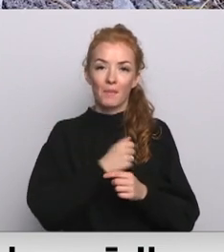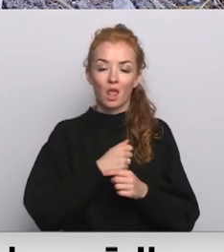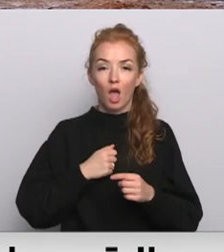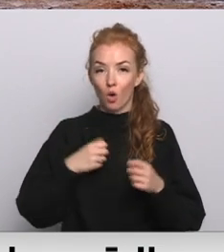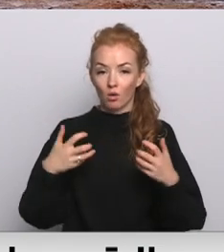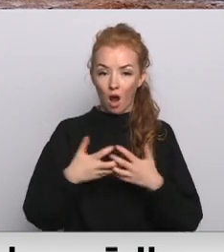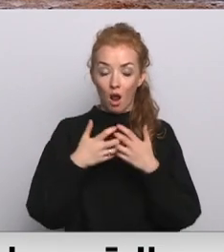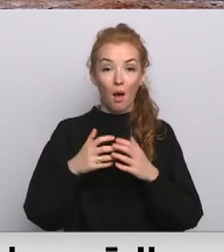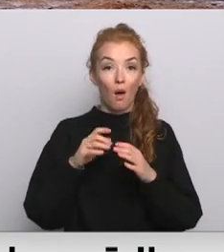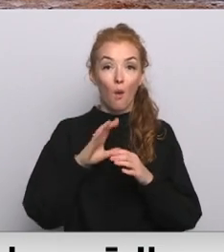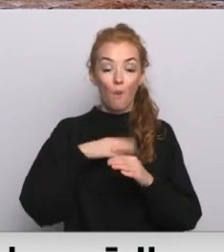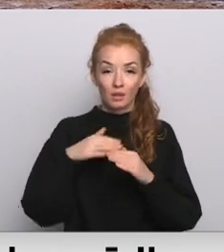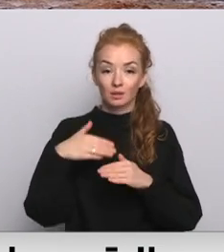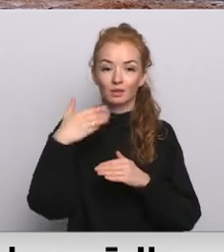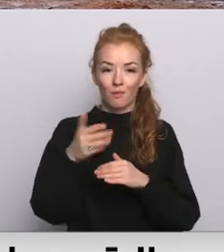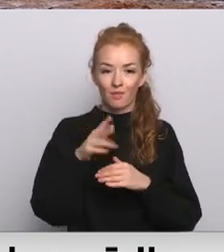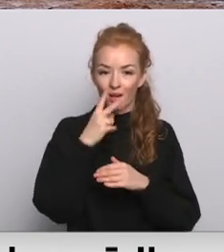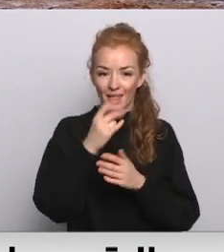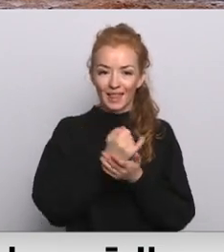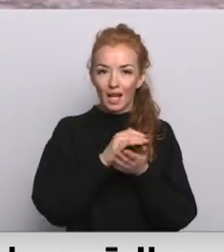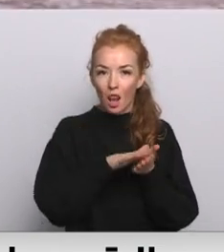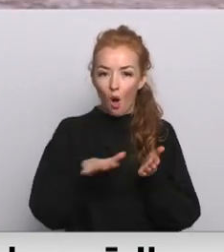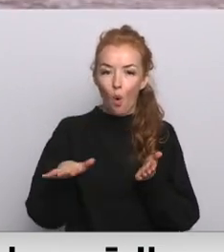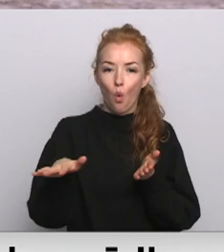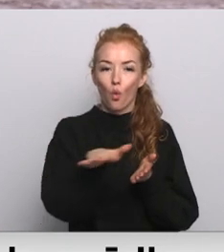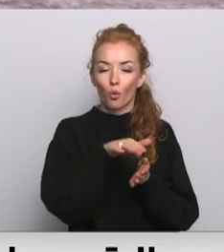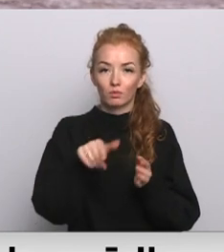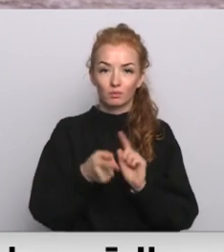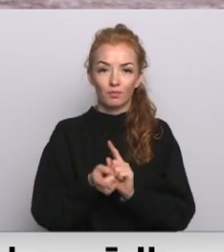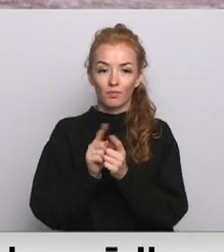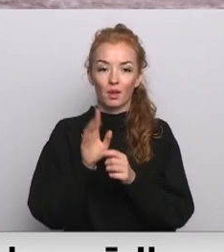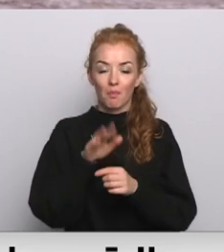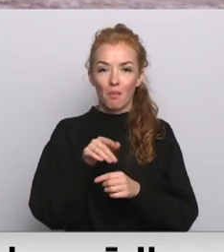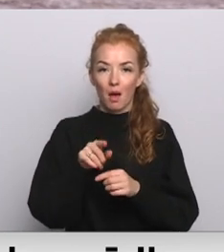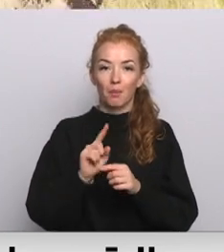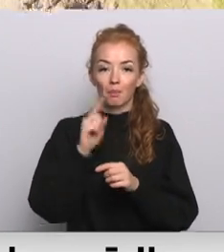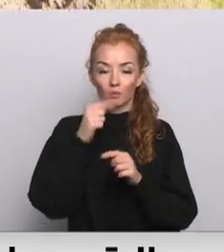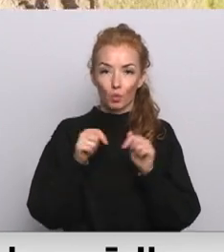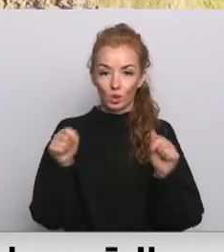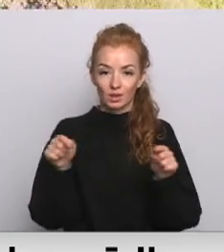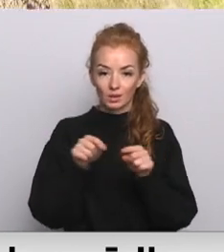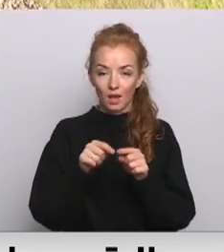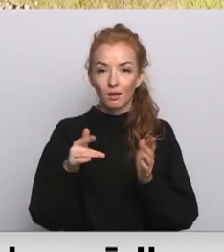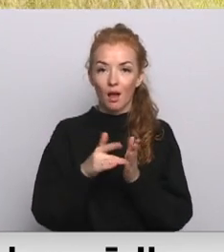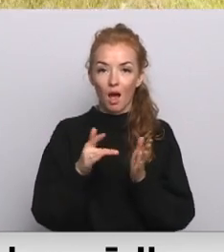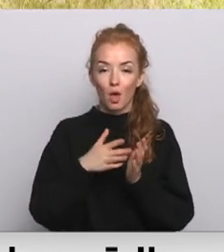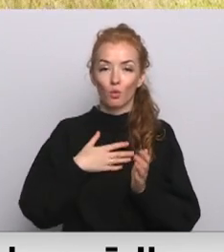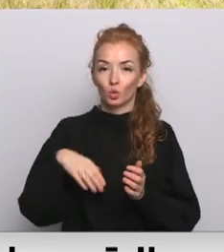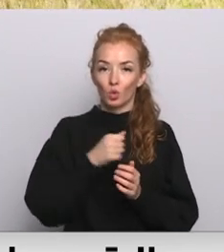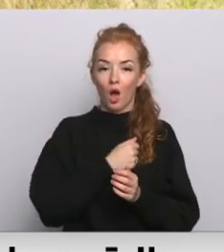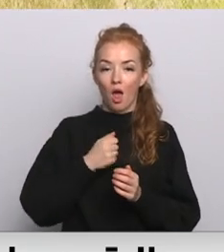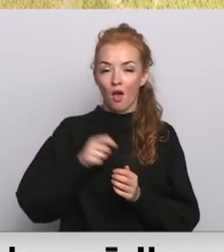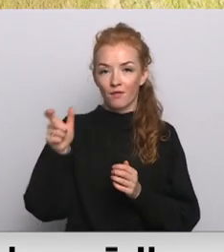konfliktos. Tūlītais tā jau redzams attīrīts laukums, kas pārtaps par kaujas priekšposteni, kādā mūsu karavīri